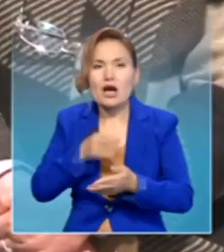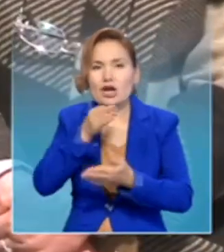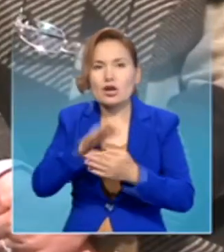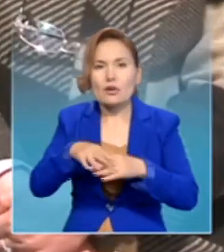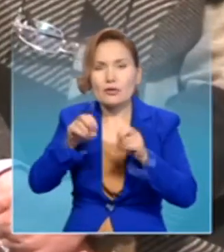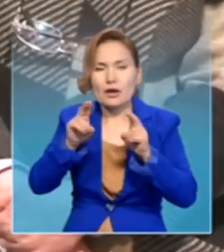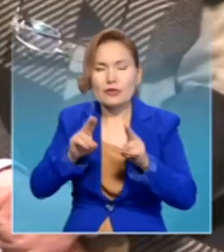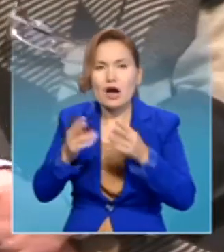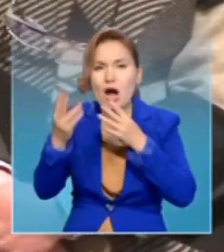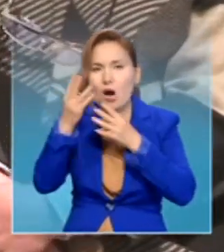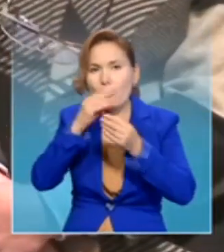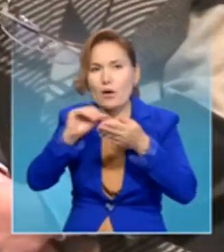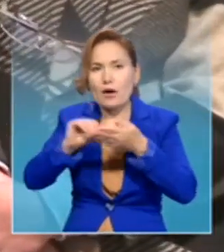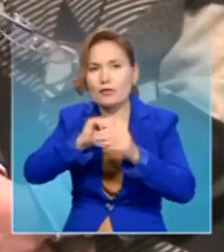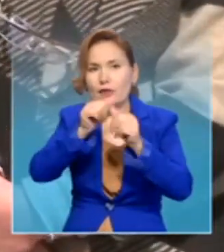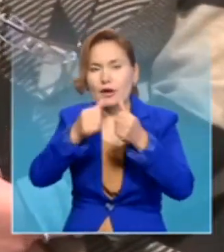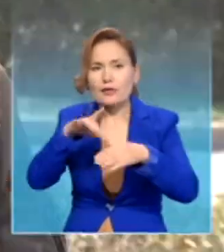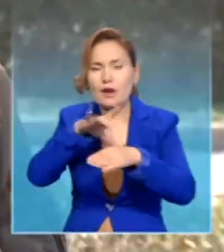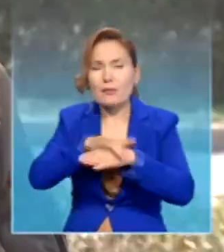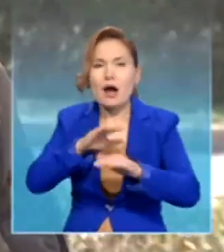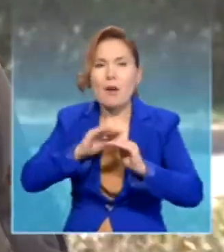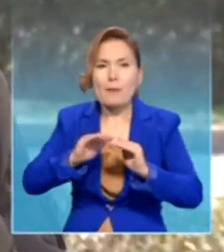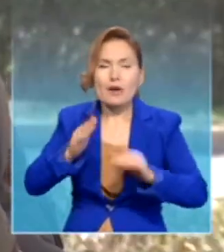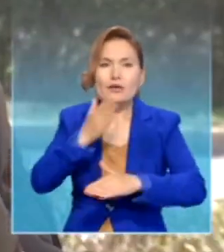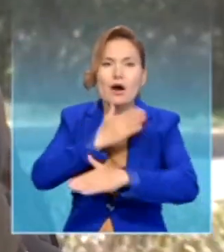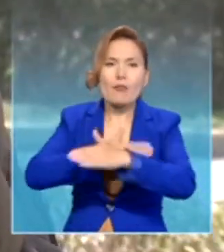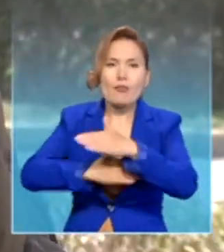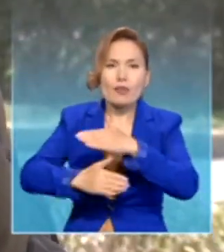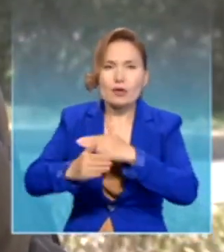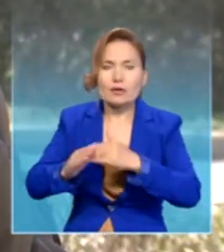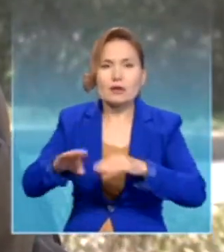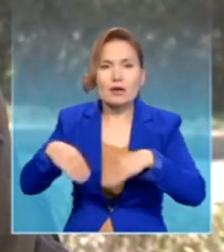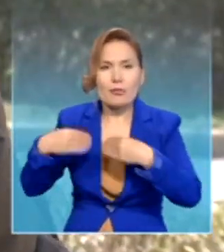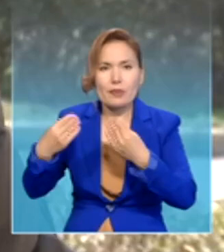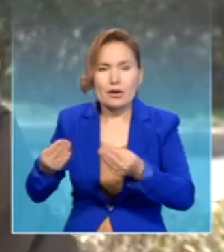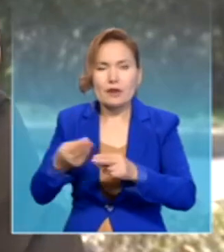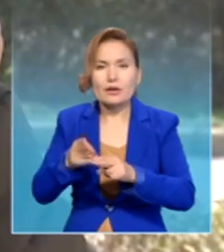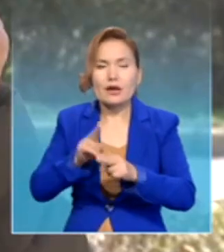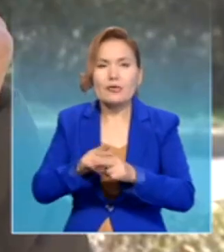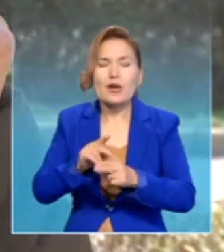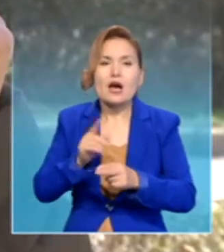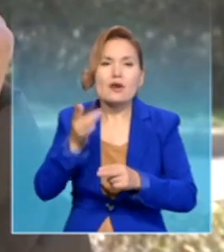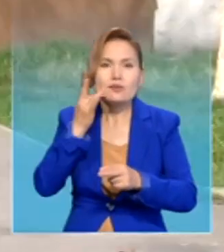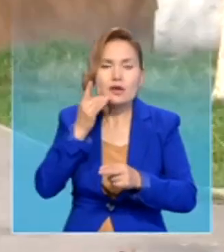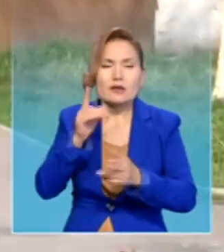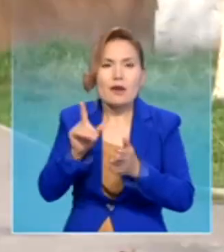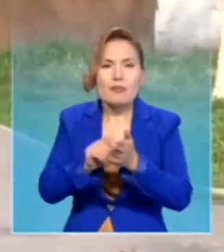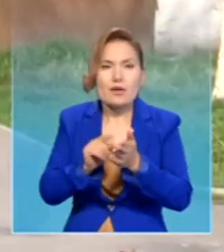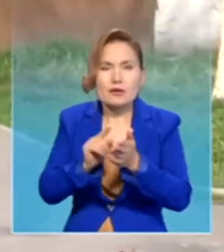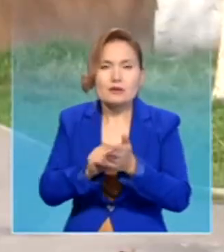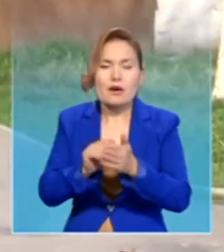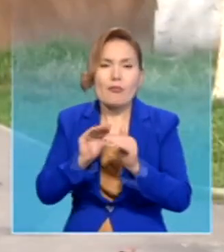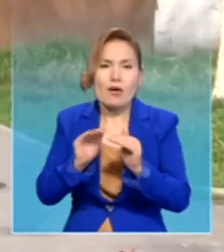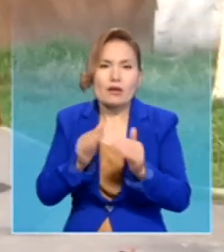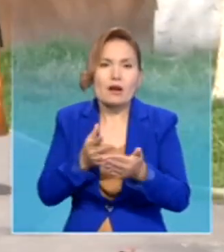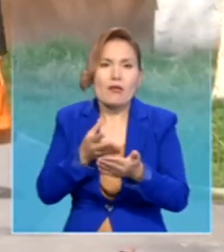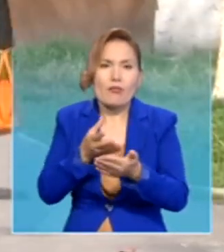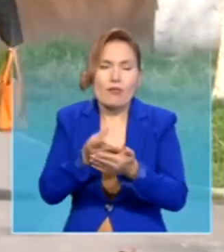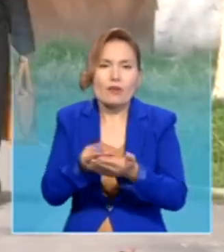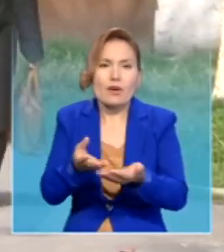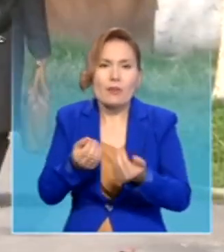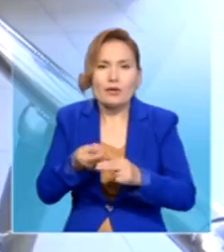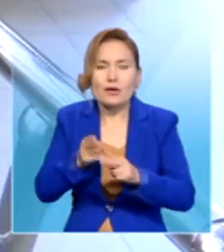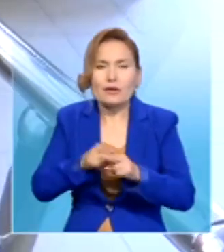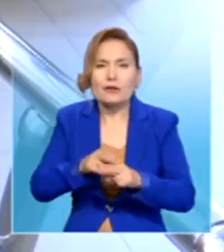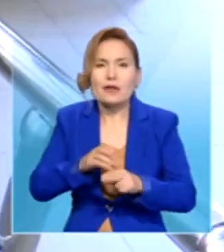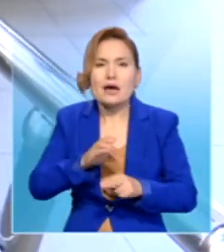мамандар жалған құжат жасап балаларды мүгедектер қатарына қосқан. Тиісті төлемдерде төленіп кеткен. Ал Сарағаш пен Сайрамда